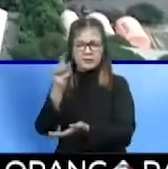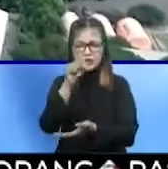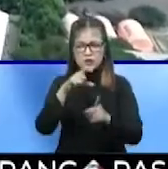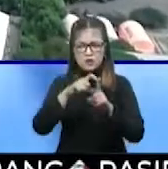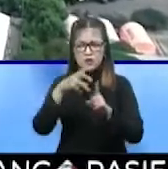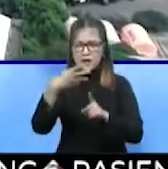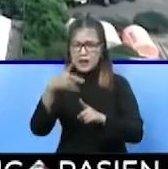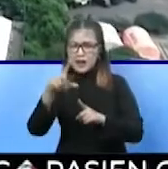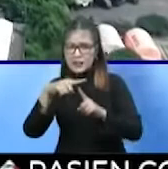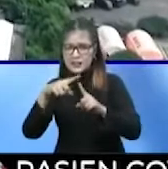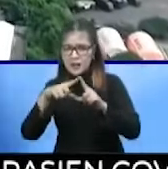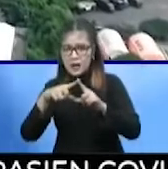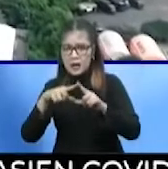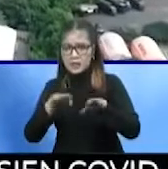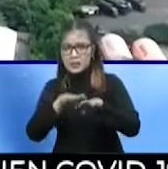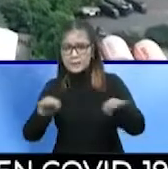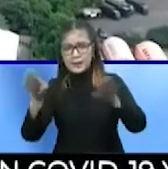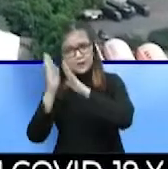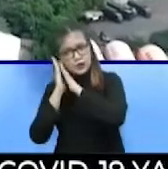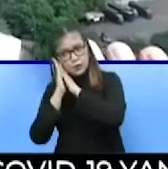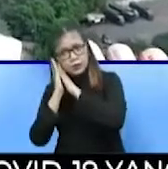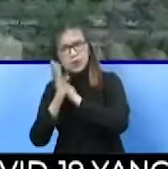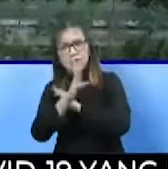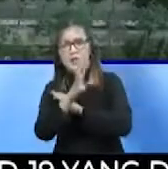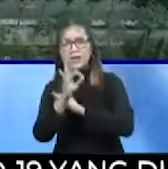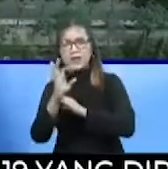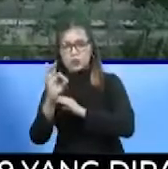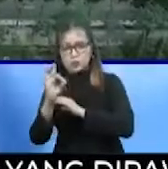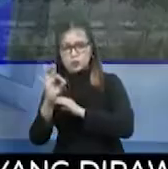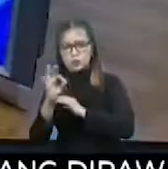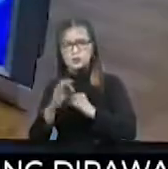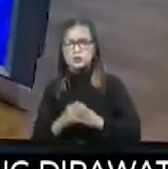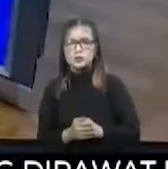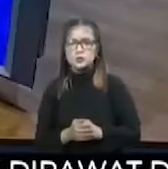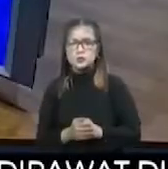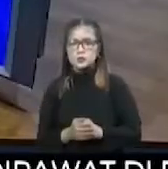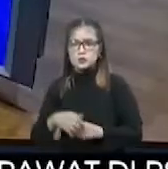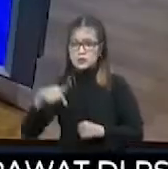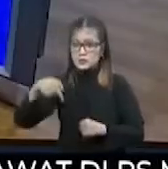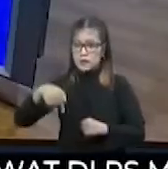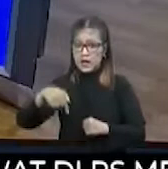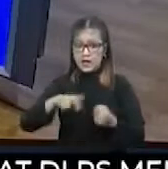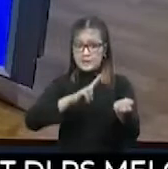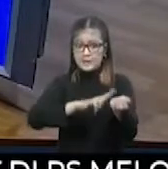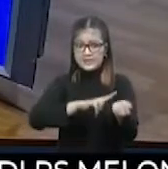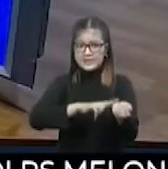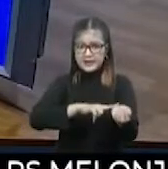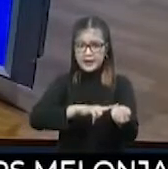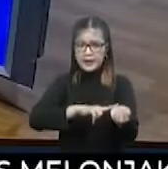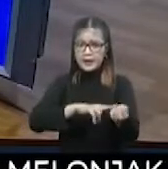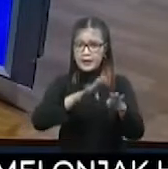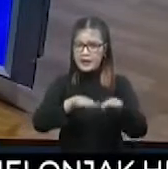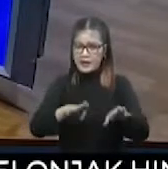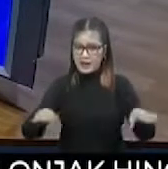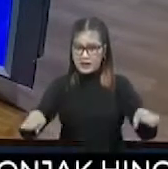sempat membuka tempat tidur sampai 300 tempat tidur. Baik, Dok, apakah betul bahwa saat ini sudah ada pasien COVID-19 anak yang dirawat di Rumah